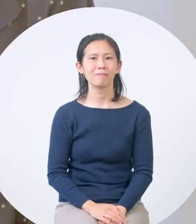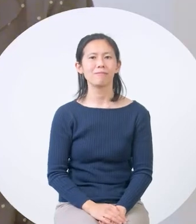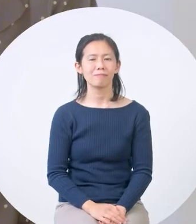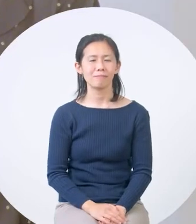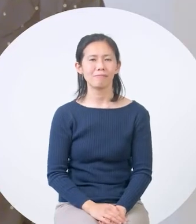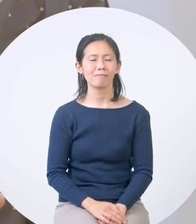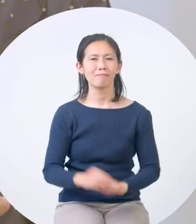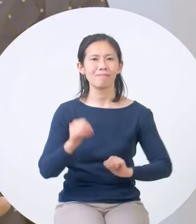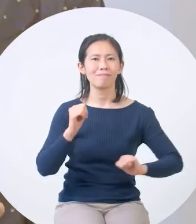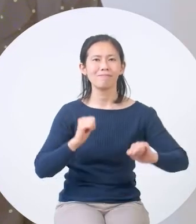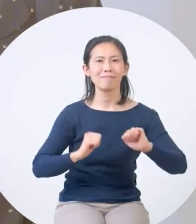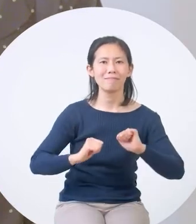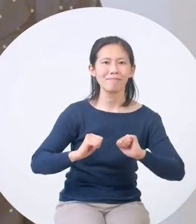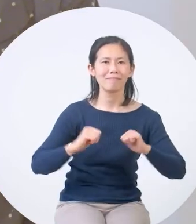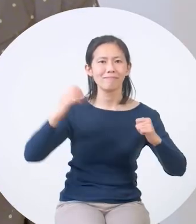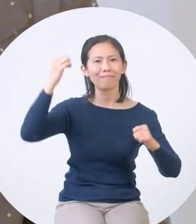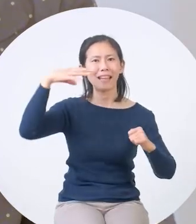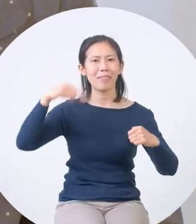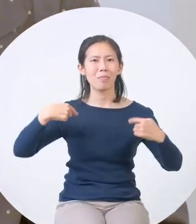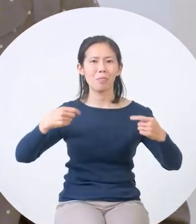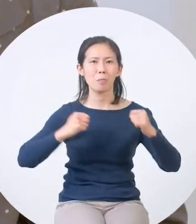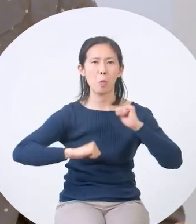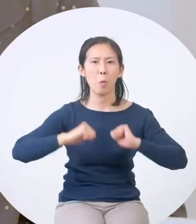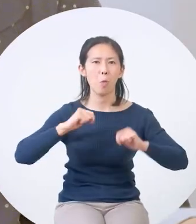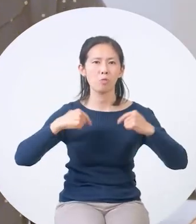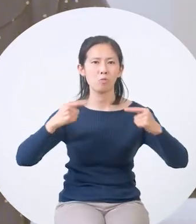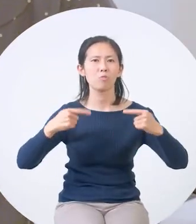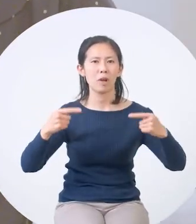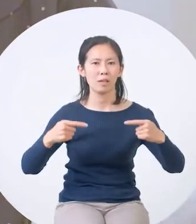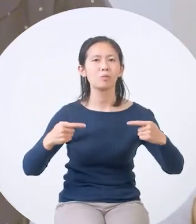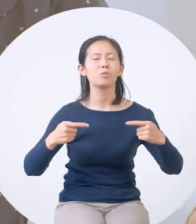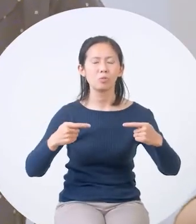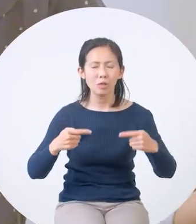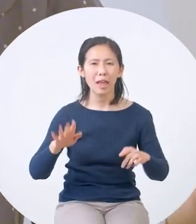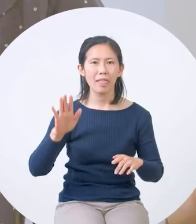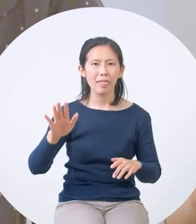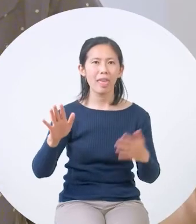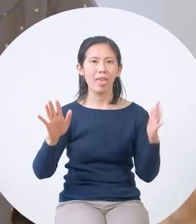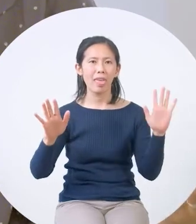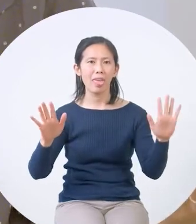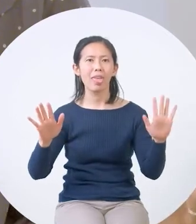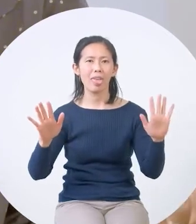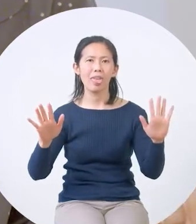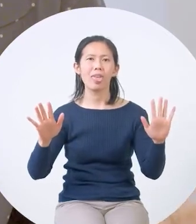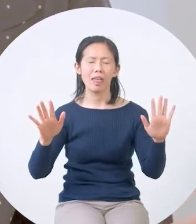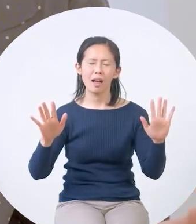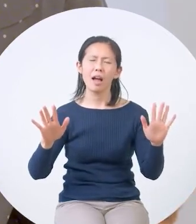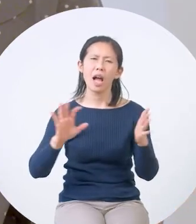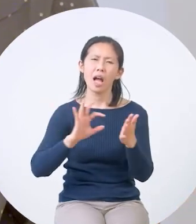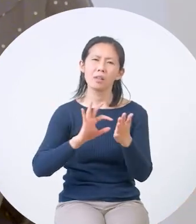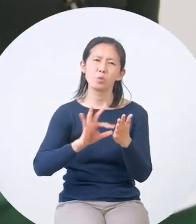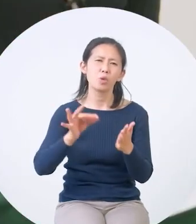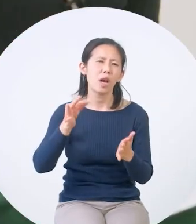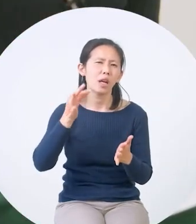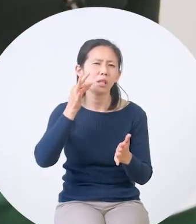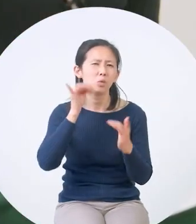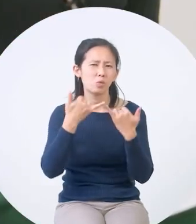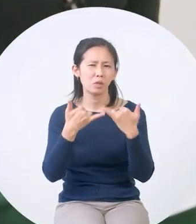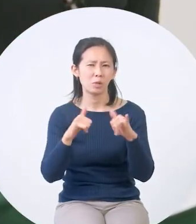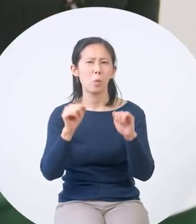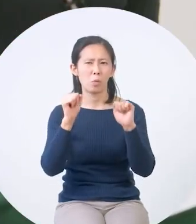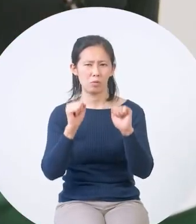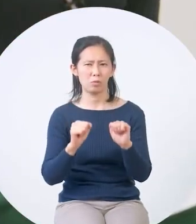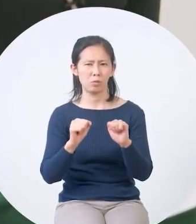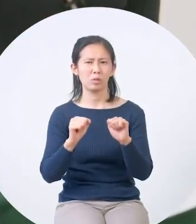電動車椅子の方で割と手の握力というか手先がすごく動かない方が、折りたたみ